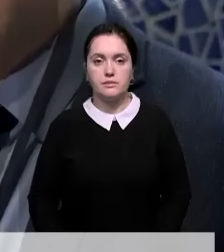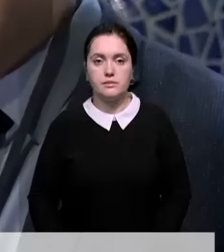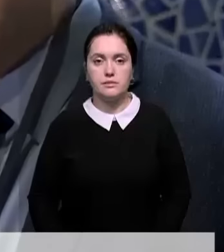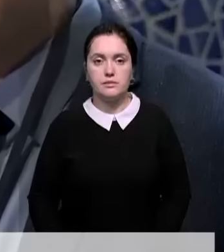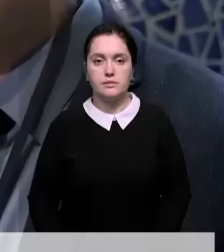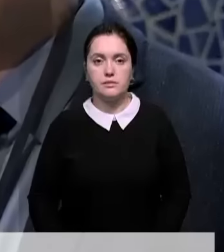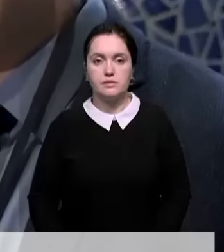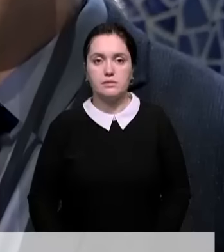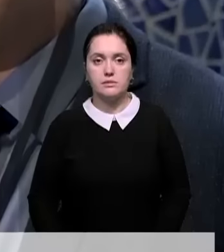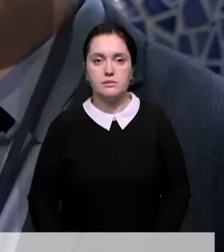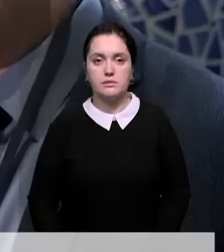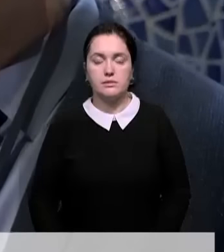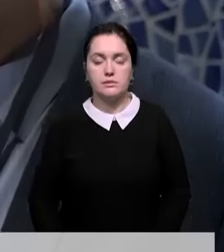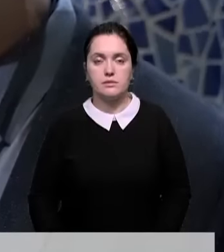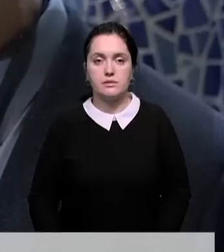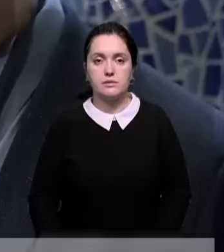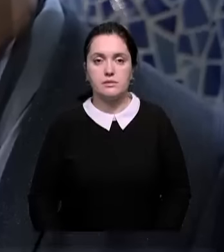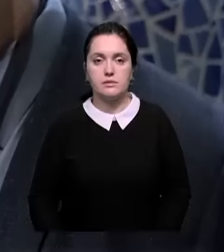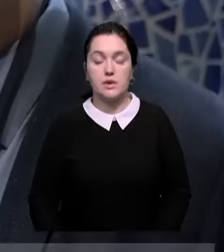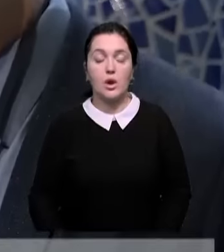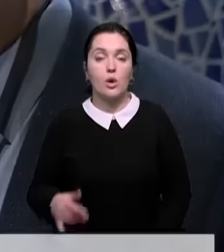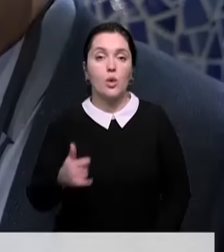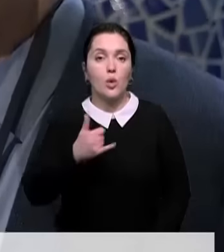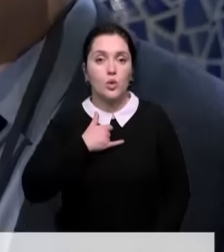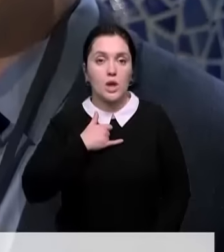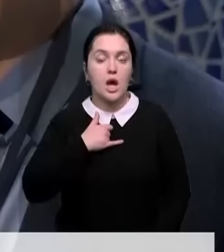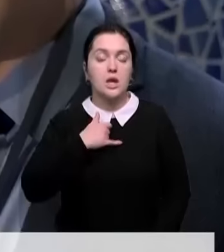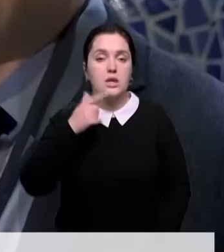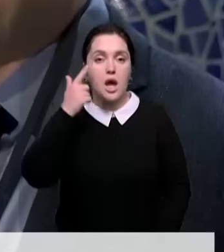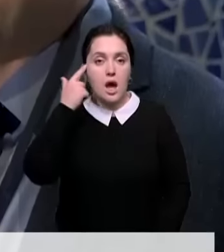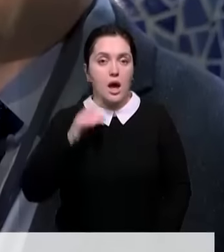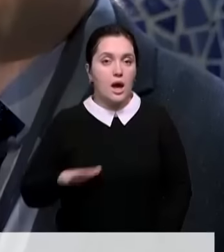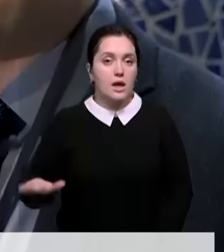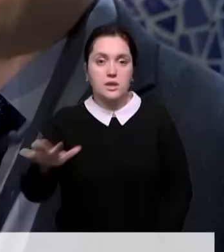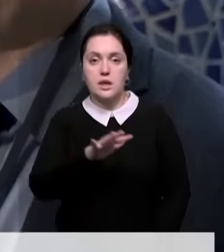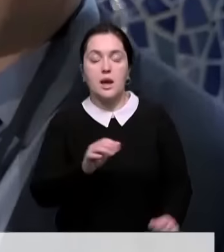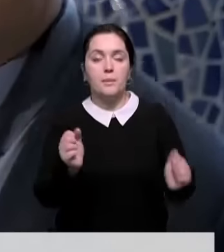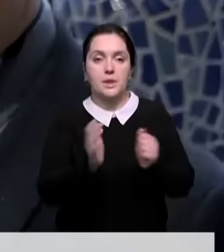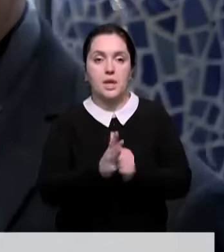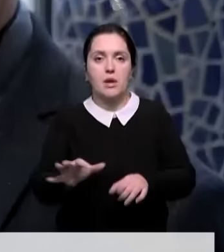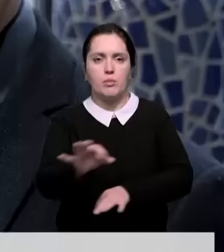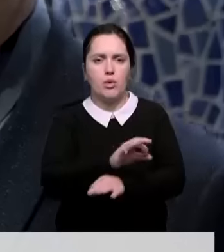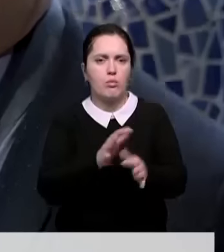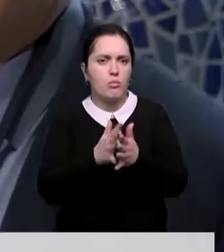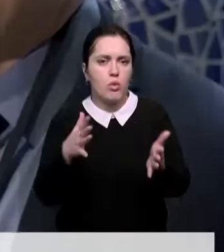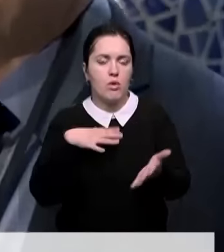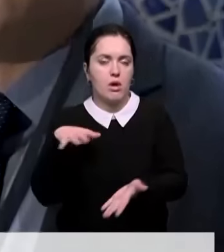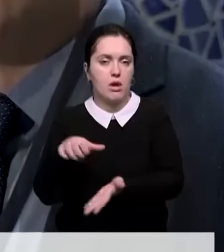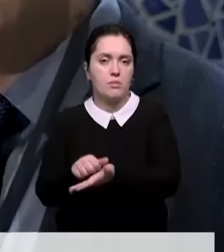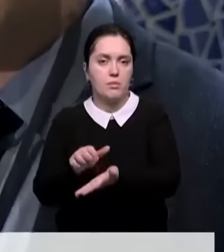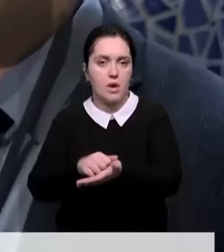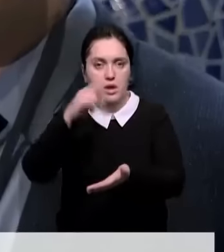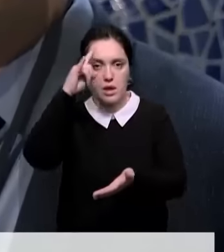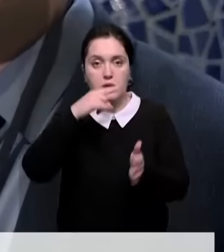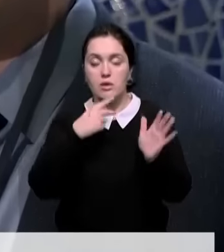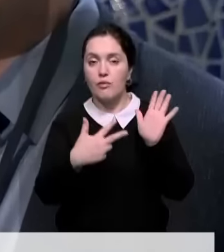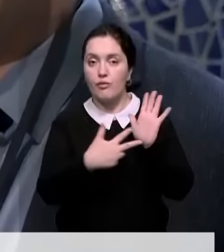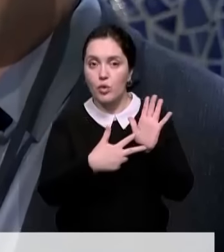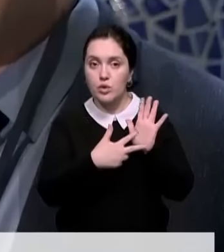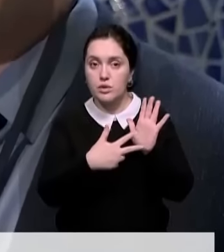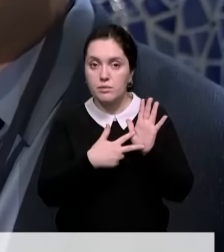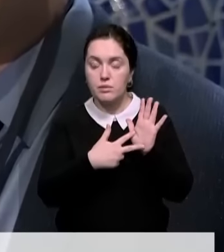В Центральной Азии 15 проектов у нас есть, и больше всего находится в Казахстане. Это 8 проектов, и